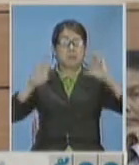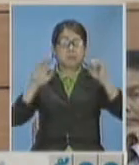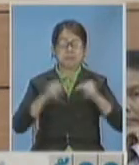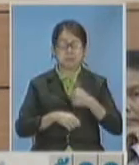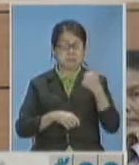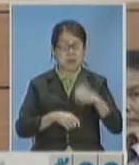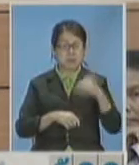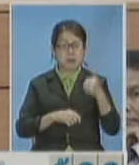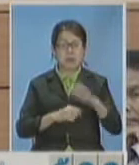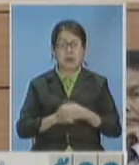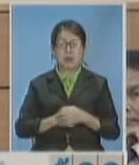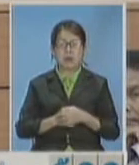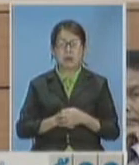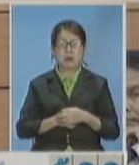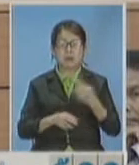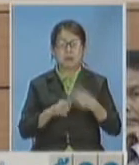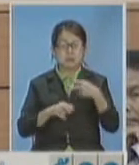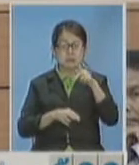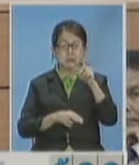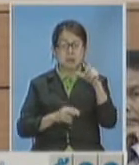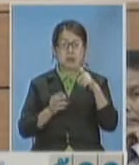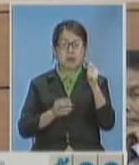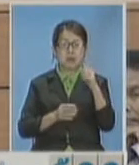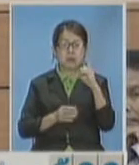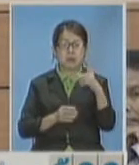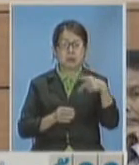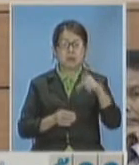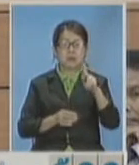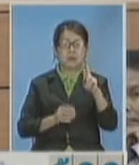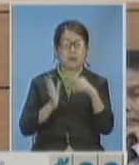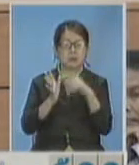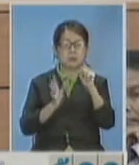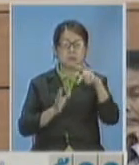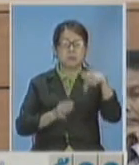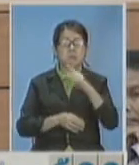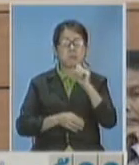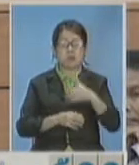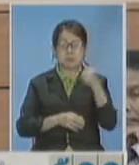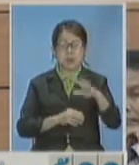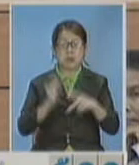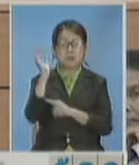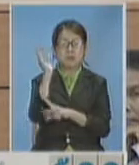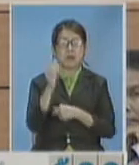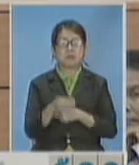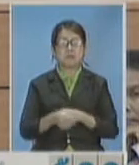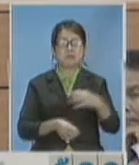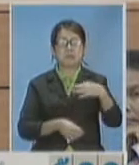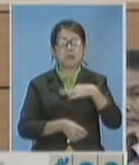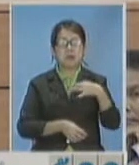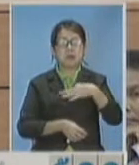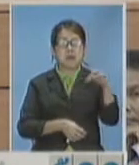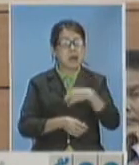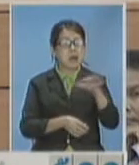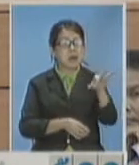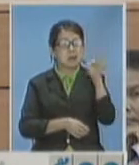ให้โดยนายปลอดประสบสุรัตน์สวัสดีไม่ให้บอกว่าจังหวัดภูเก็ตไม่เลือกส.ส.พรรคเพื่อไทย